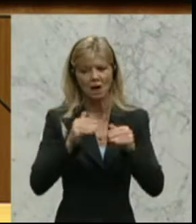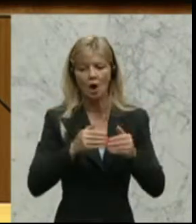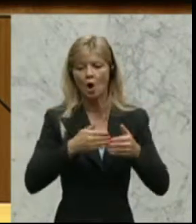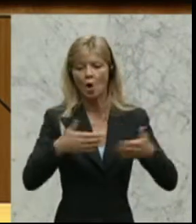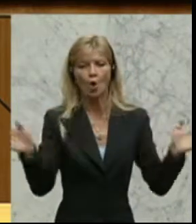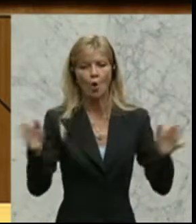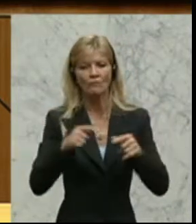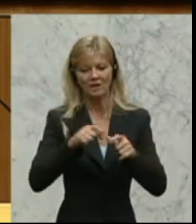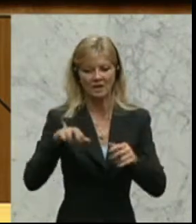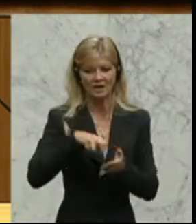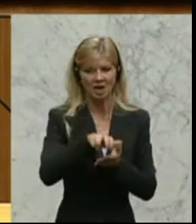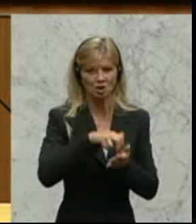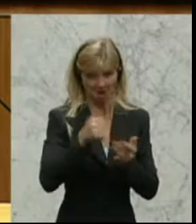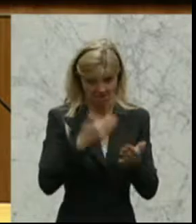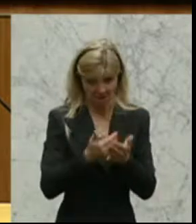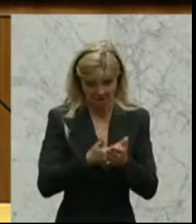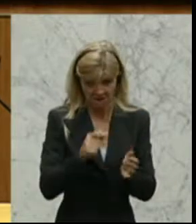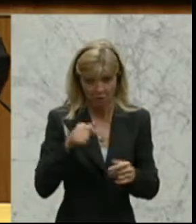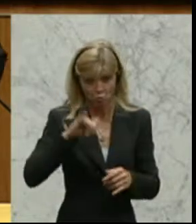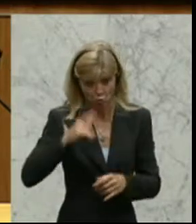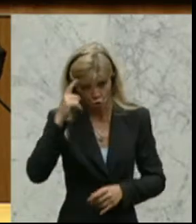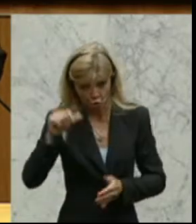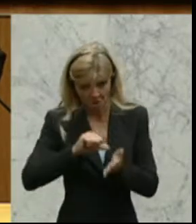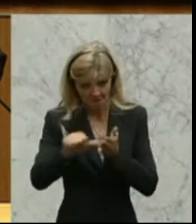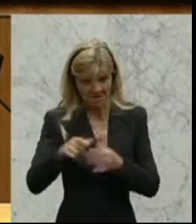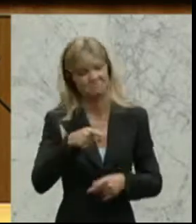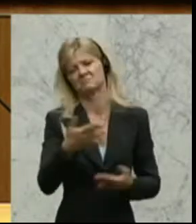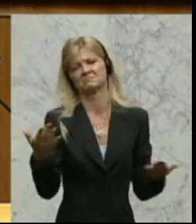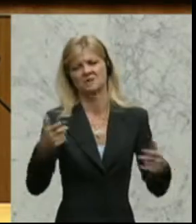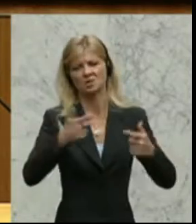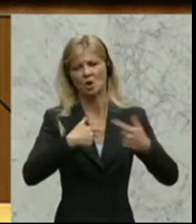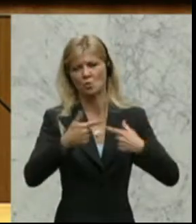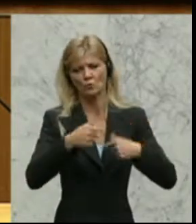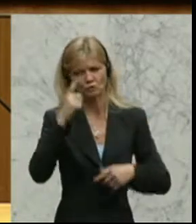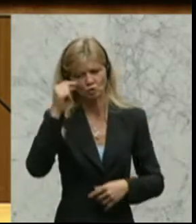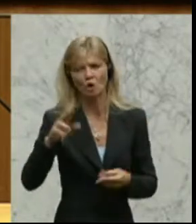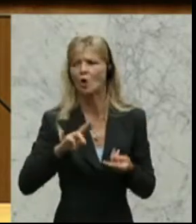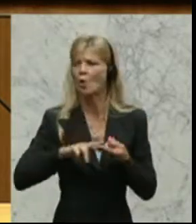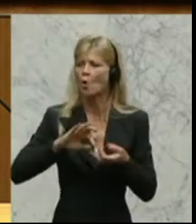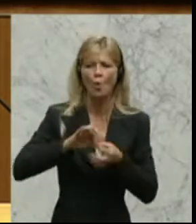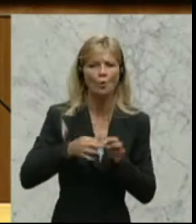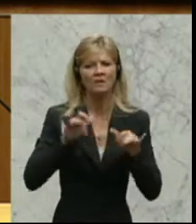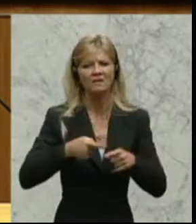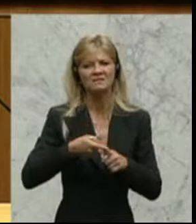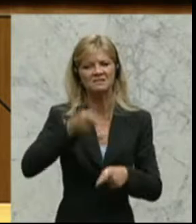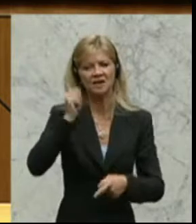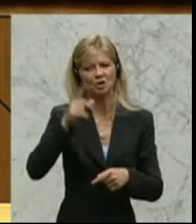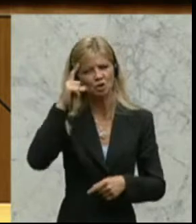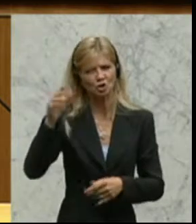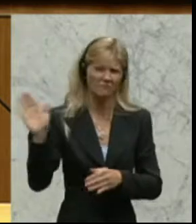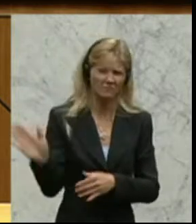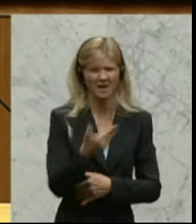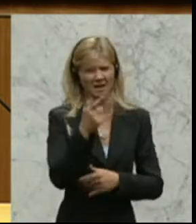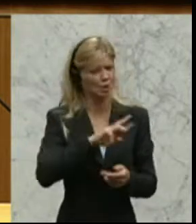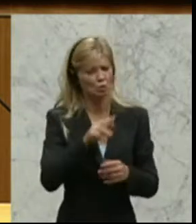Steuer dafür. Weg mit dieser Luftsteuer, weg mit dieser gerade eingeführten Sektsteuer, die bringt nur hohen Verwaltungsaufwand, aber